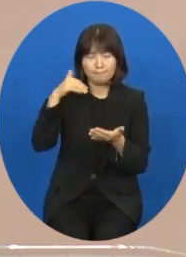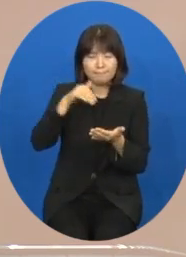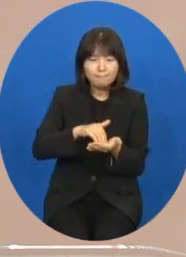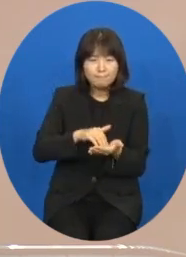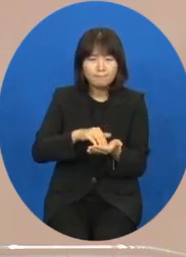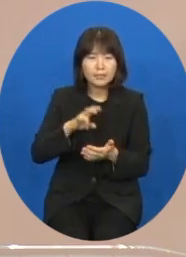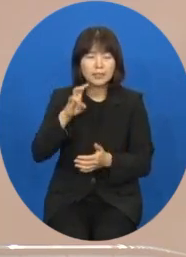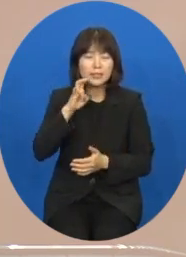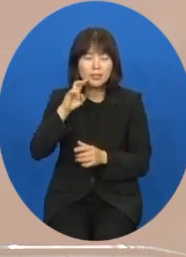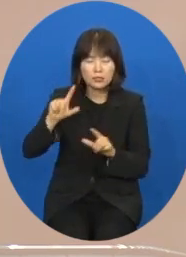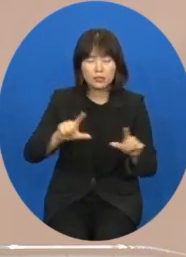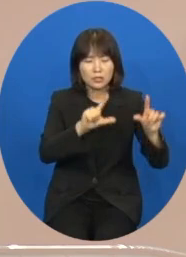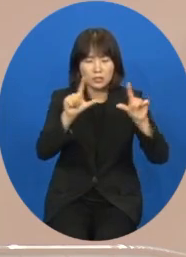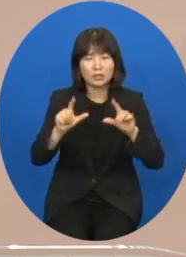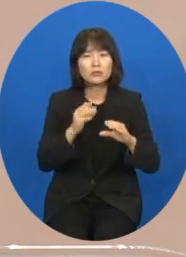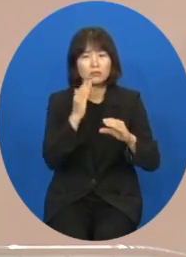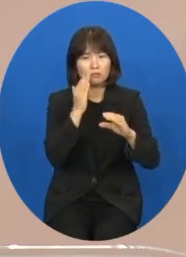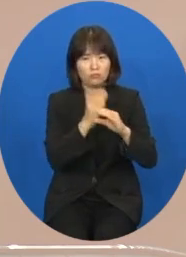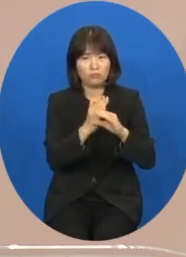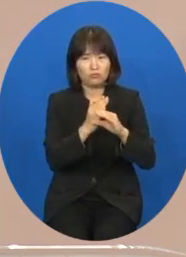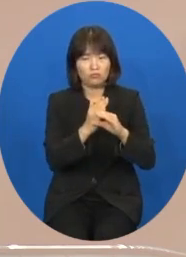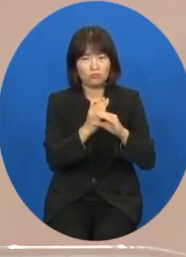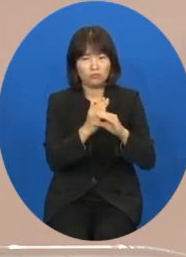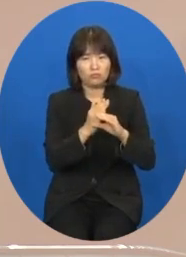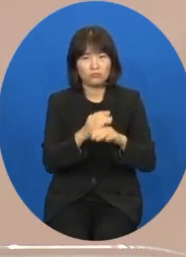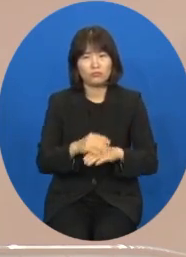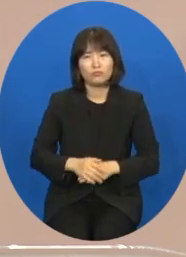직업으로 돌아와서 삽니다.